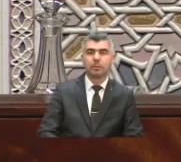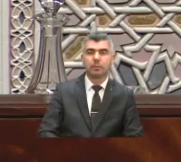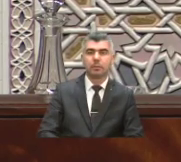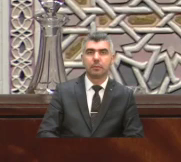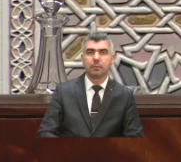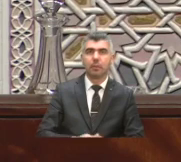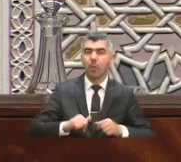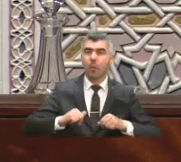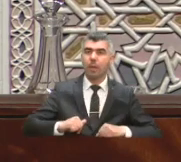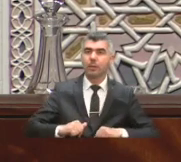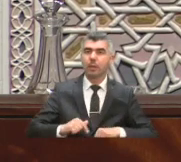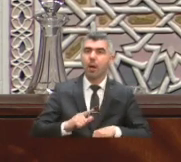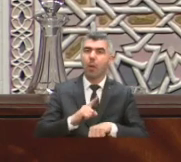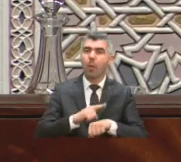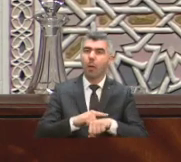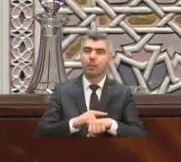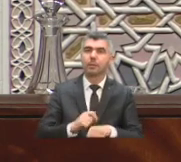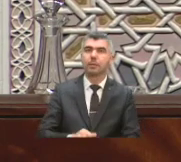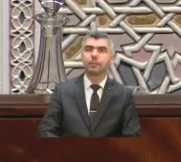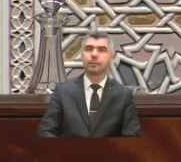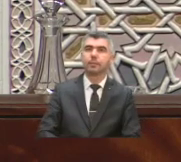السيده الوزيره فيما تبقى